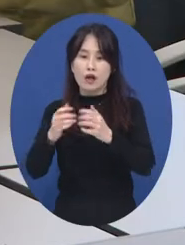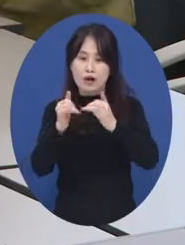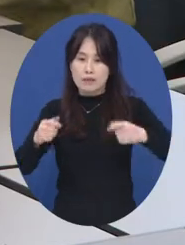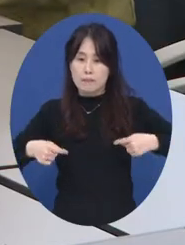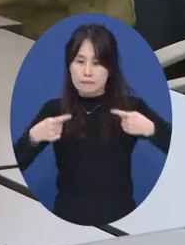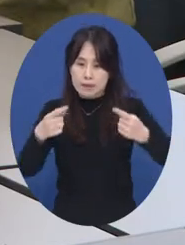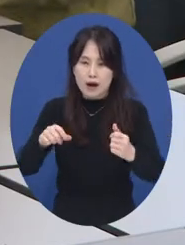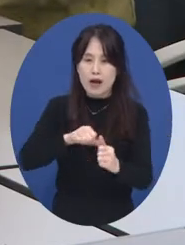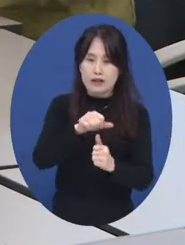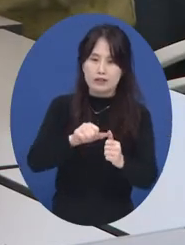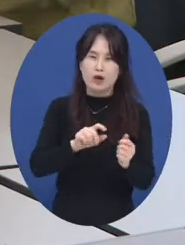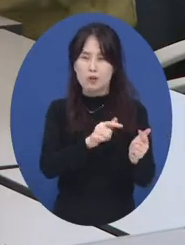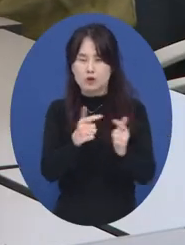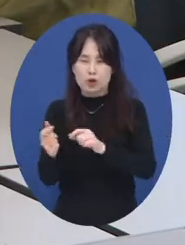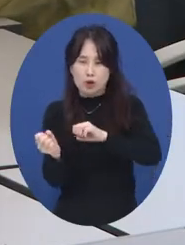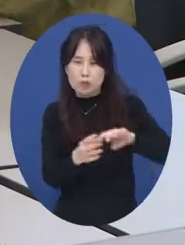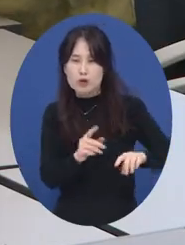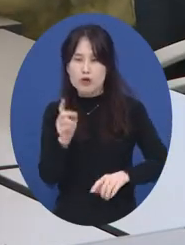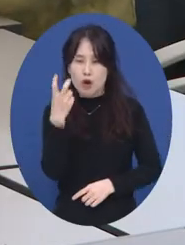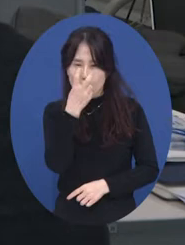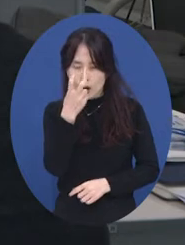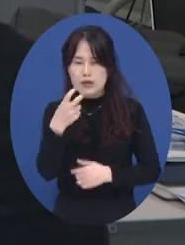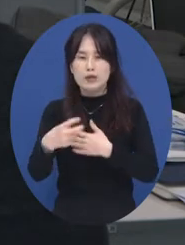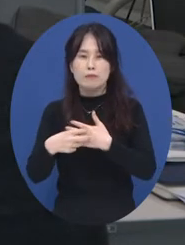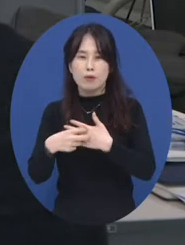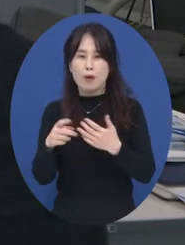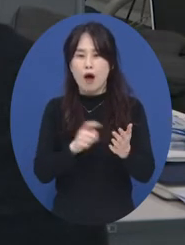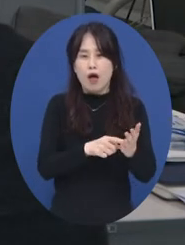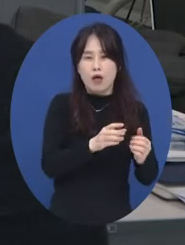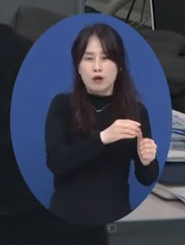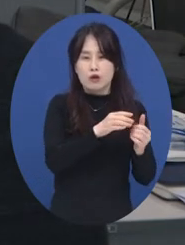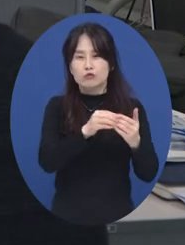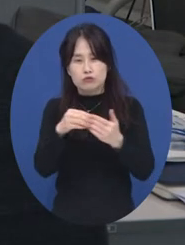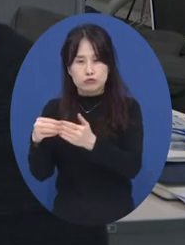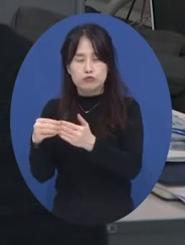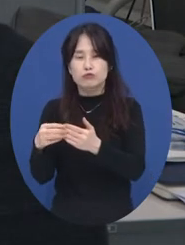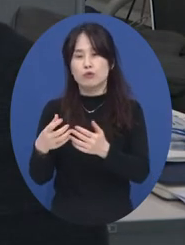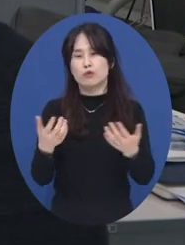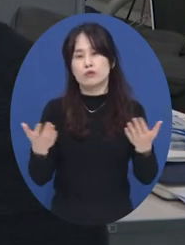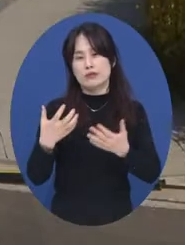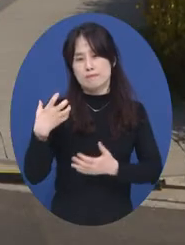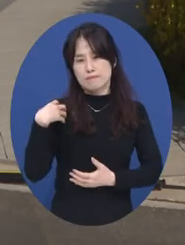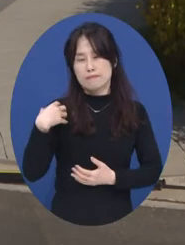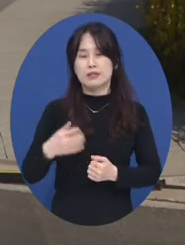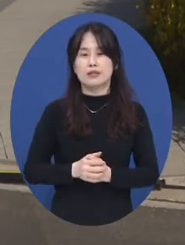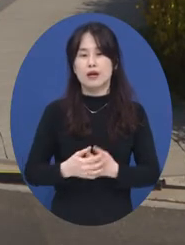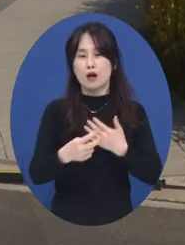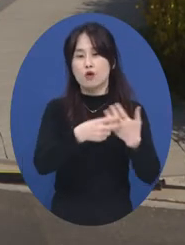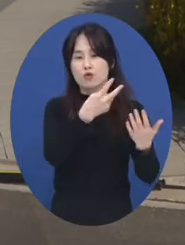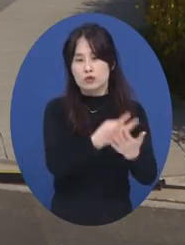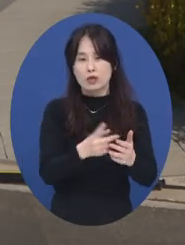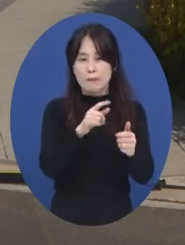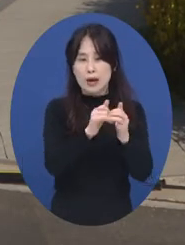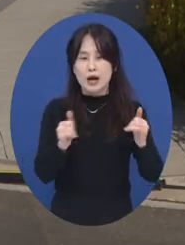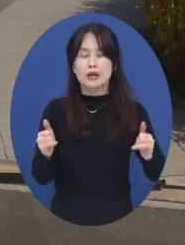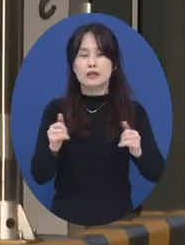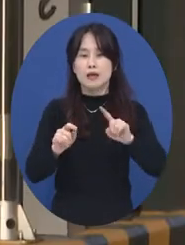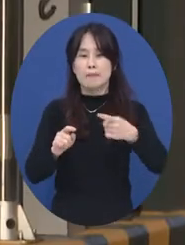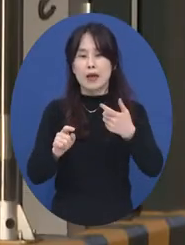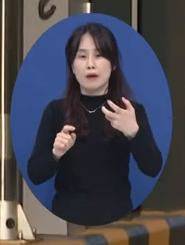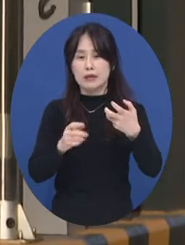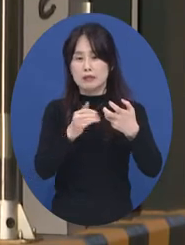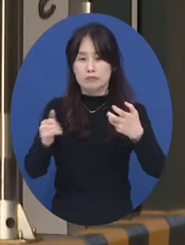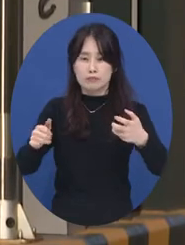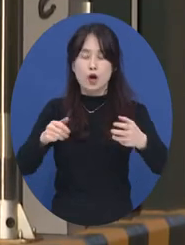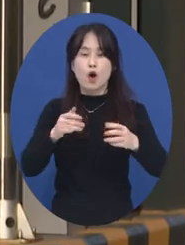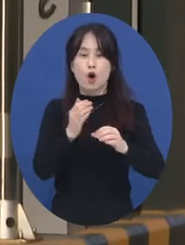투입돼 행정과 폐기물 처리 관리, 의료지원, 병원 긴급 후송 등을 담당합니다. 경기도 의료원에 입원 중인 확진자 180여